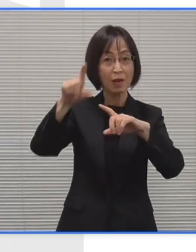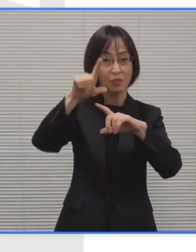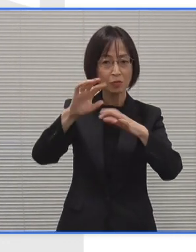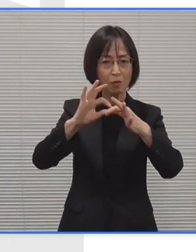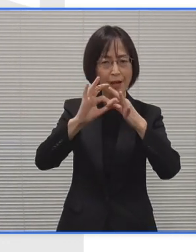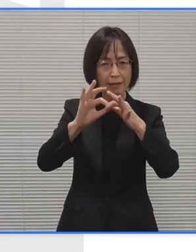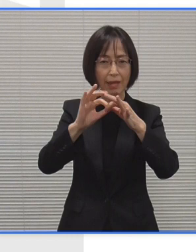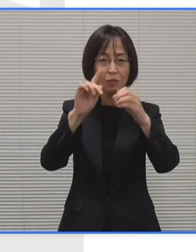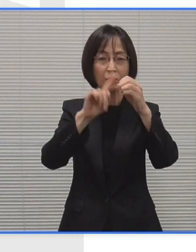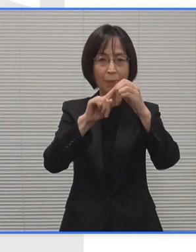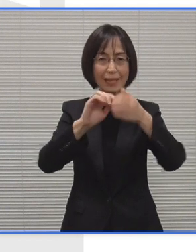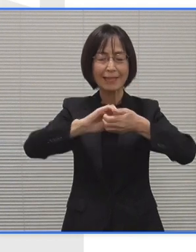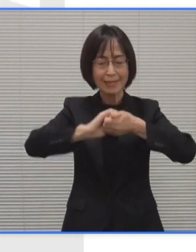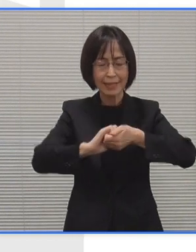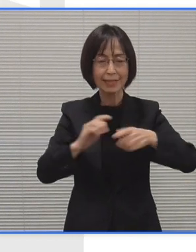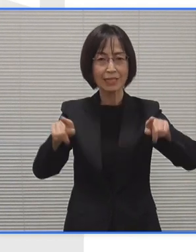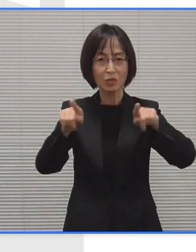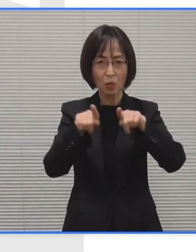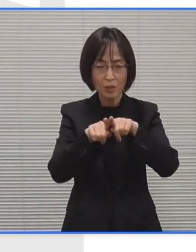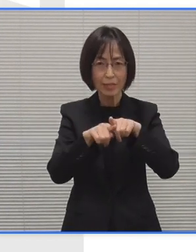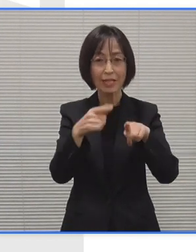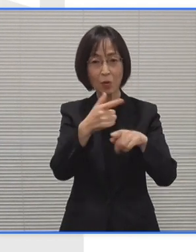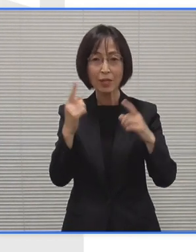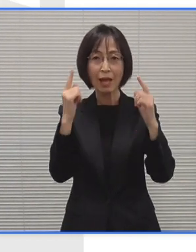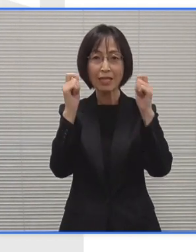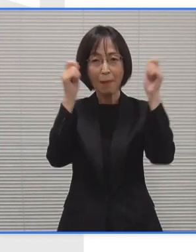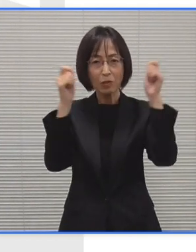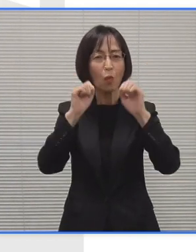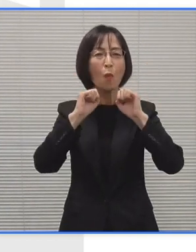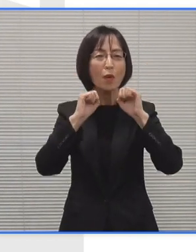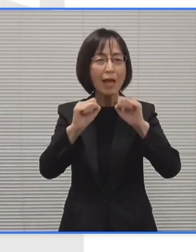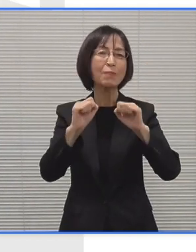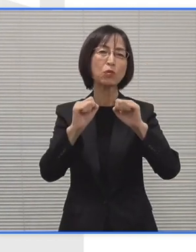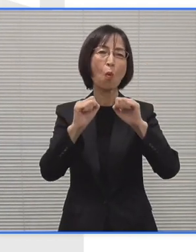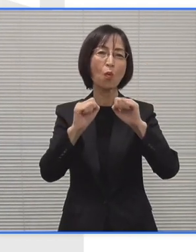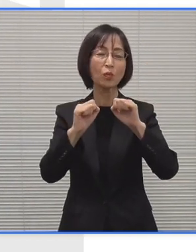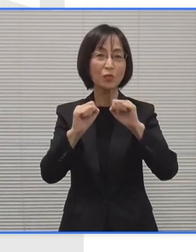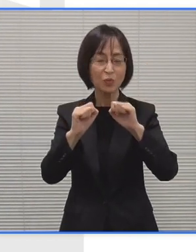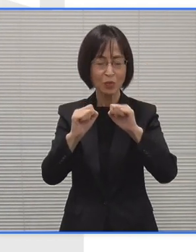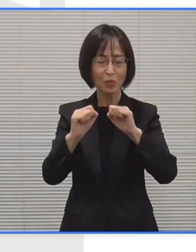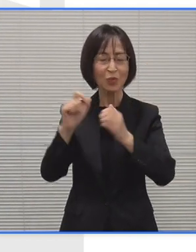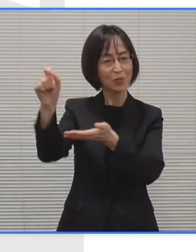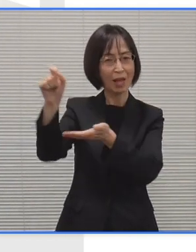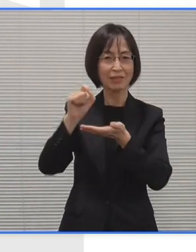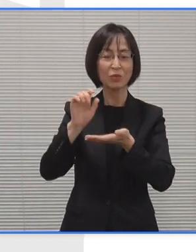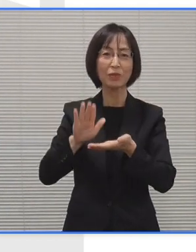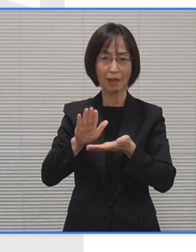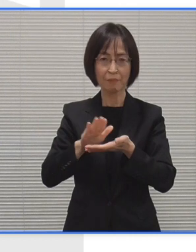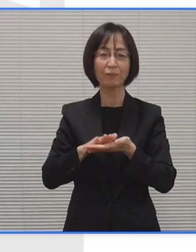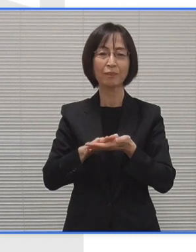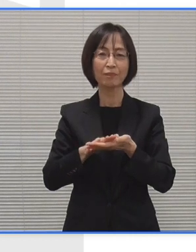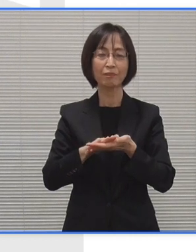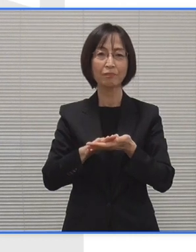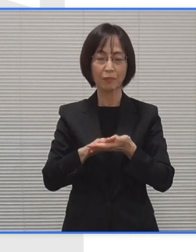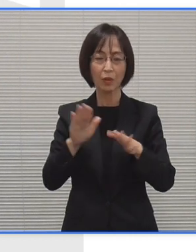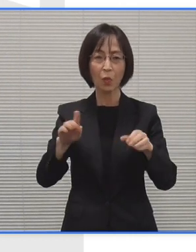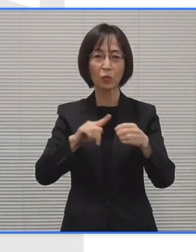連携のためにぜひ一緒にいろんなイベントやりましょうというようなありがたいお話も頂戴いたしまして、